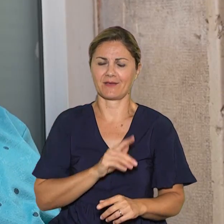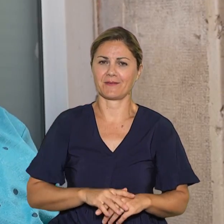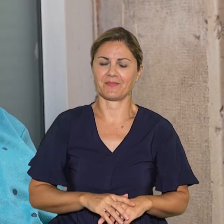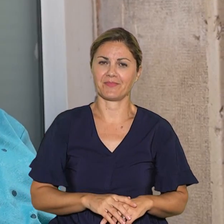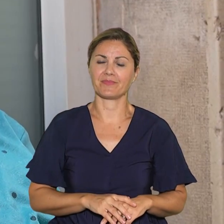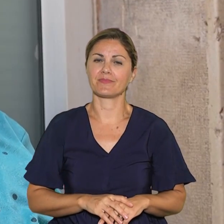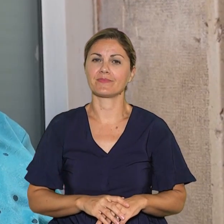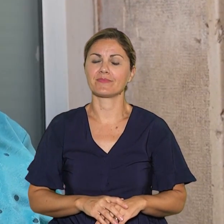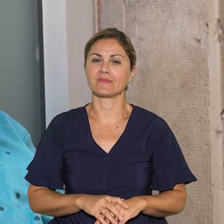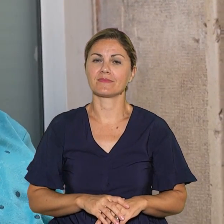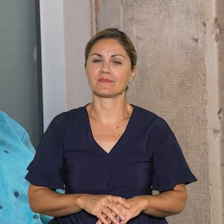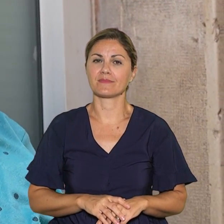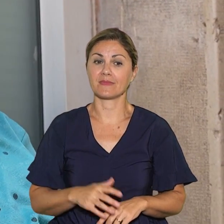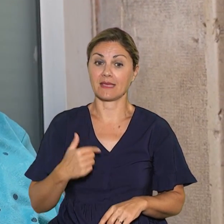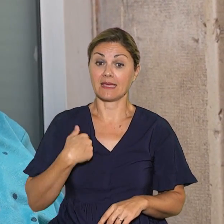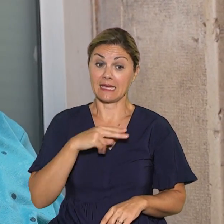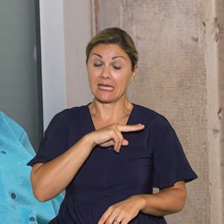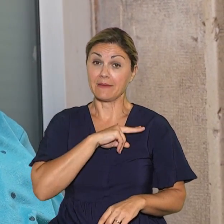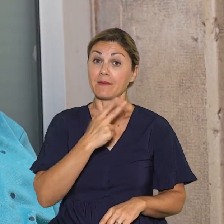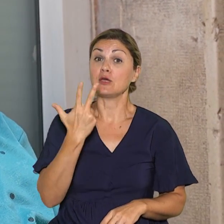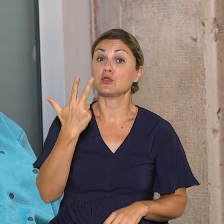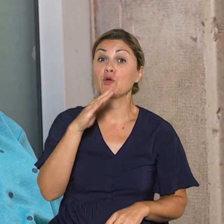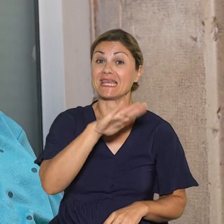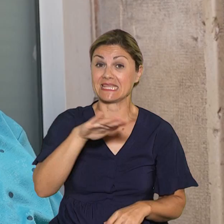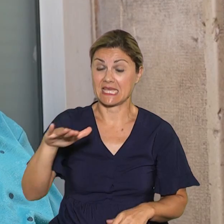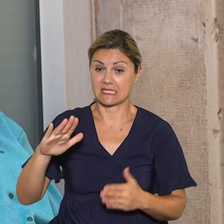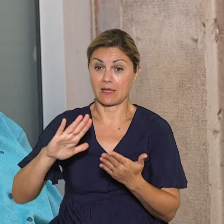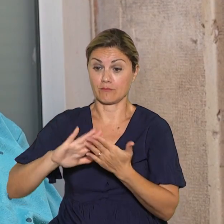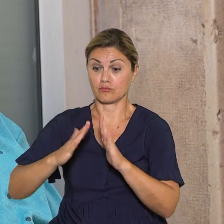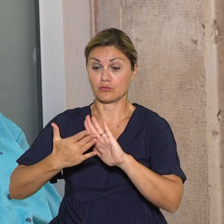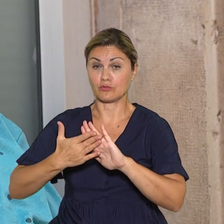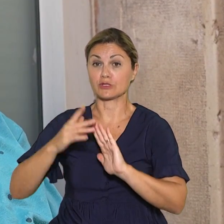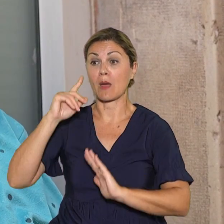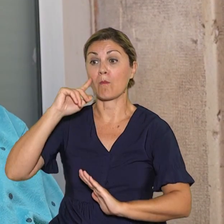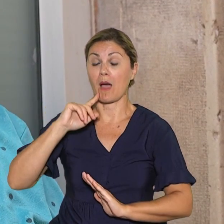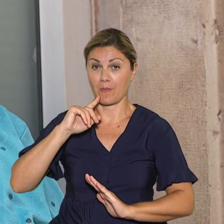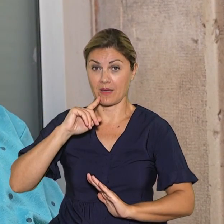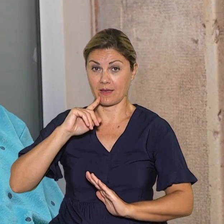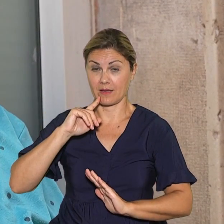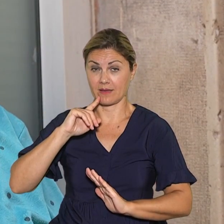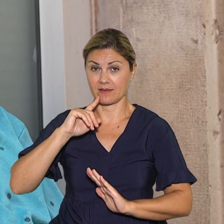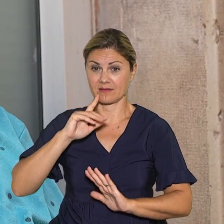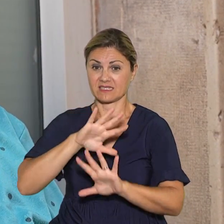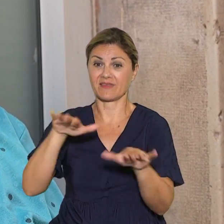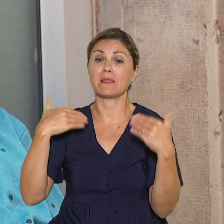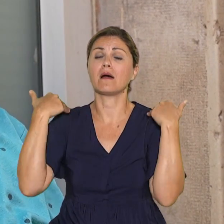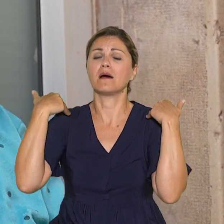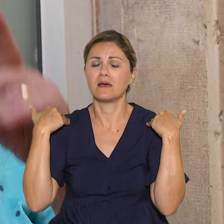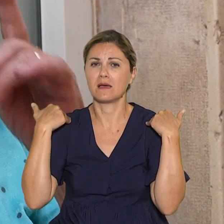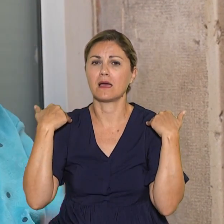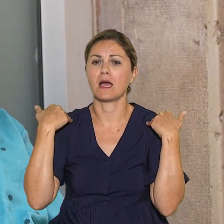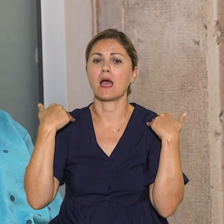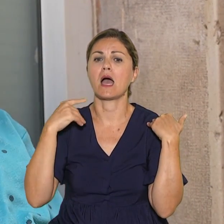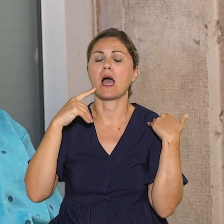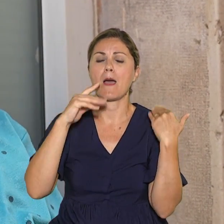U obitelji? A imam troje djece, muža i mamu. Cijeli život je tako bila. Muž